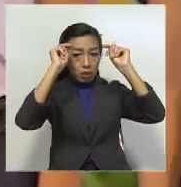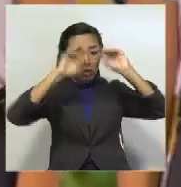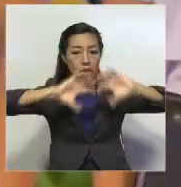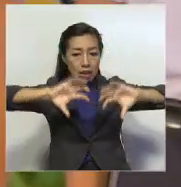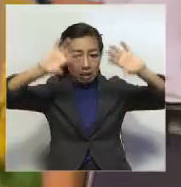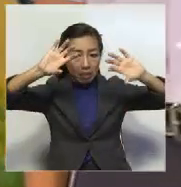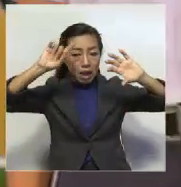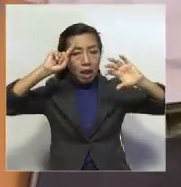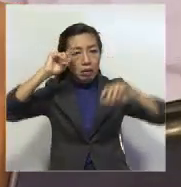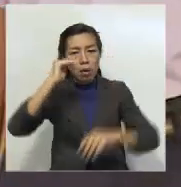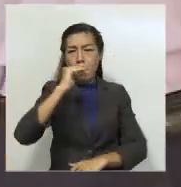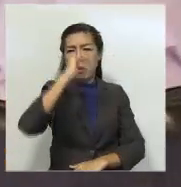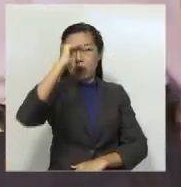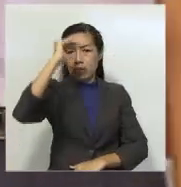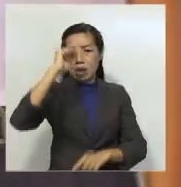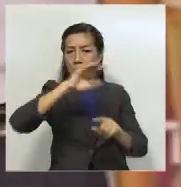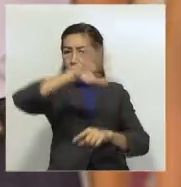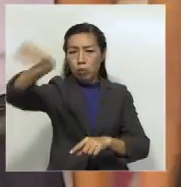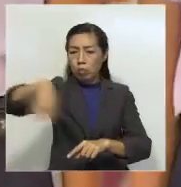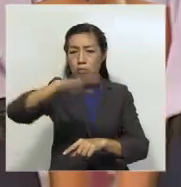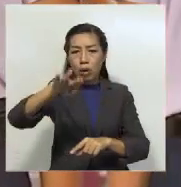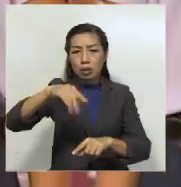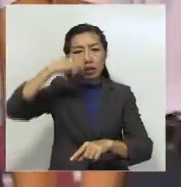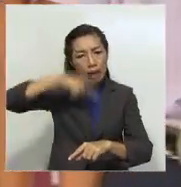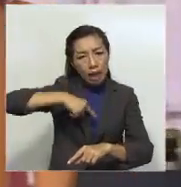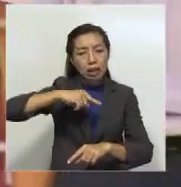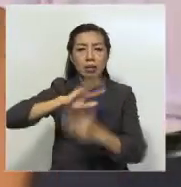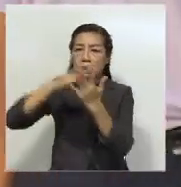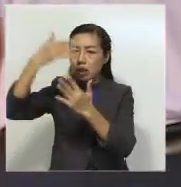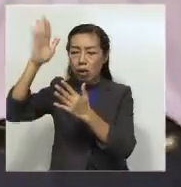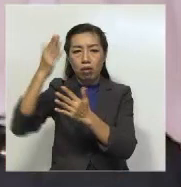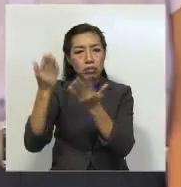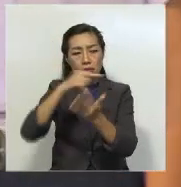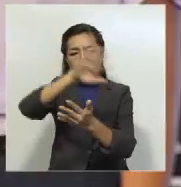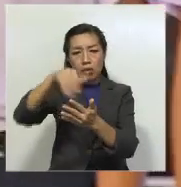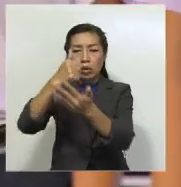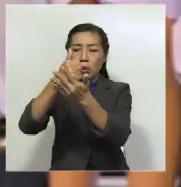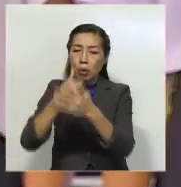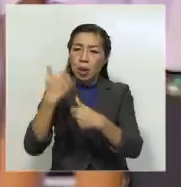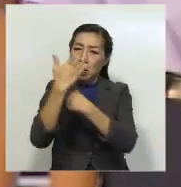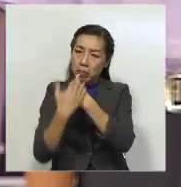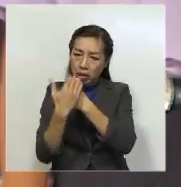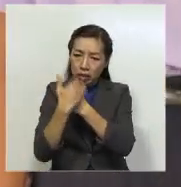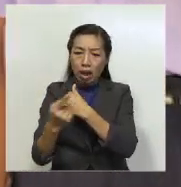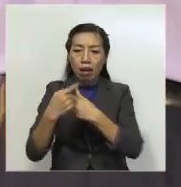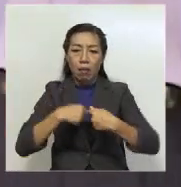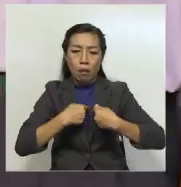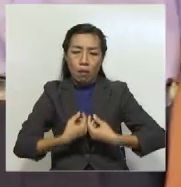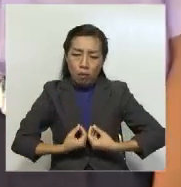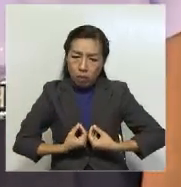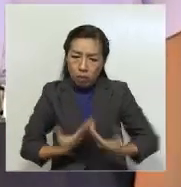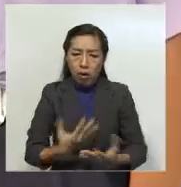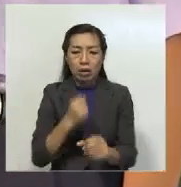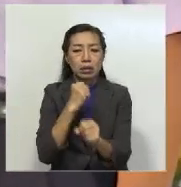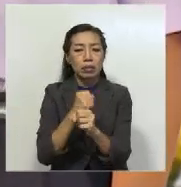าลและผู้ใหญ่ทุกท่านทั้งชาวไทยและต่างประเทศที่ได้ให้ความเมตตาและเสียสละทุ่มเทแรงก